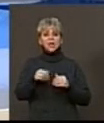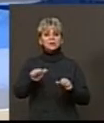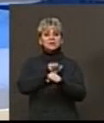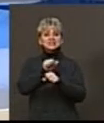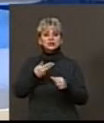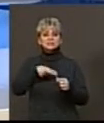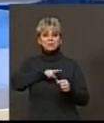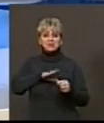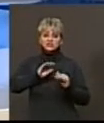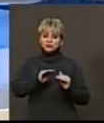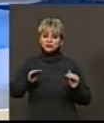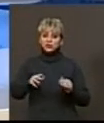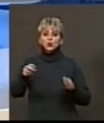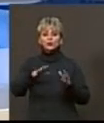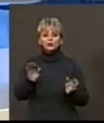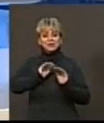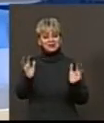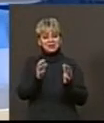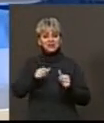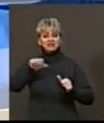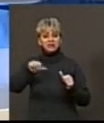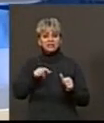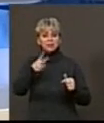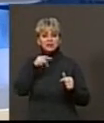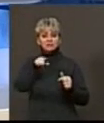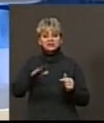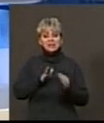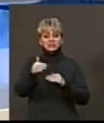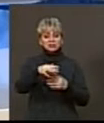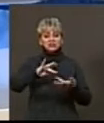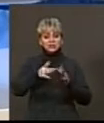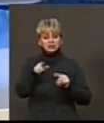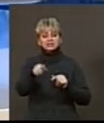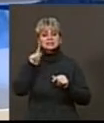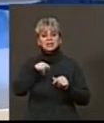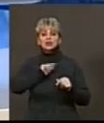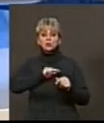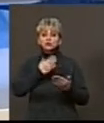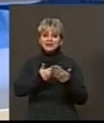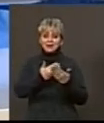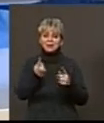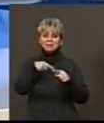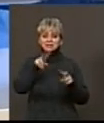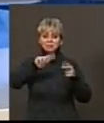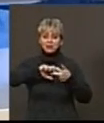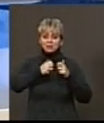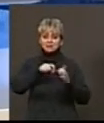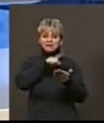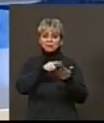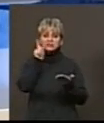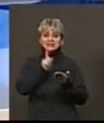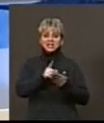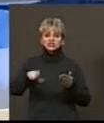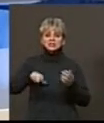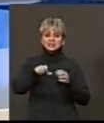Предотвратить суицид подростка, уберечь от вредных привычек, научить ориентироваться в соцсетях. Выработать рекомендации по этим проблемным вопросам должны